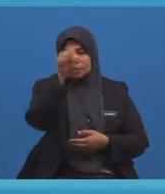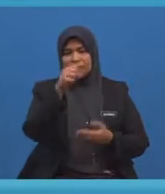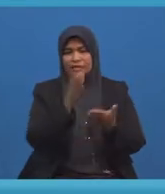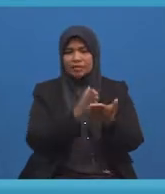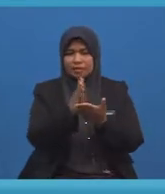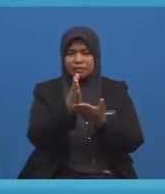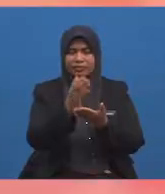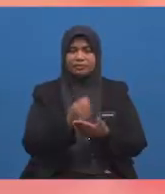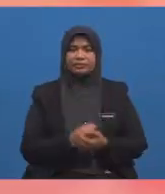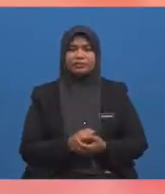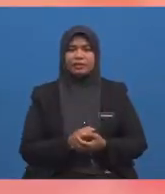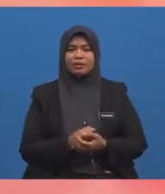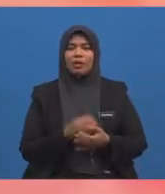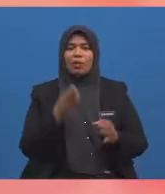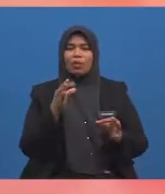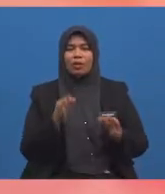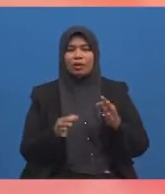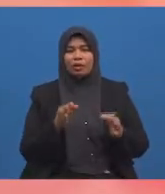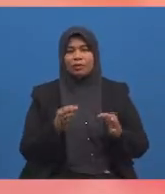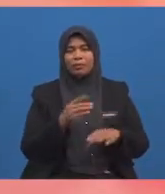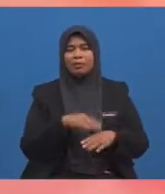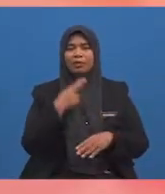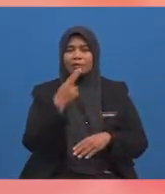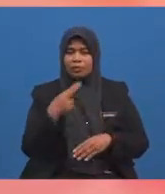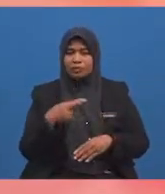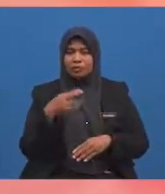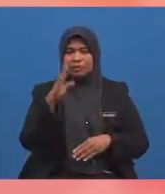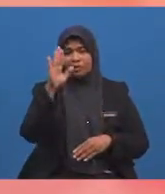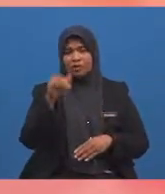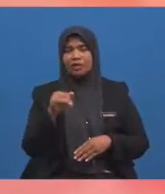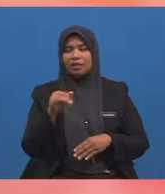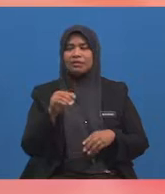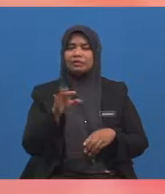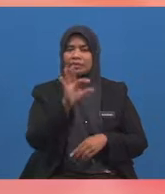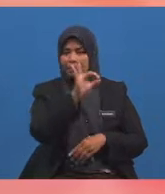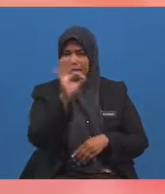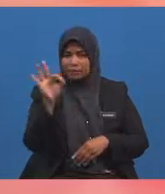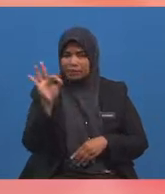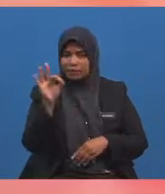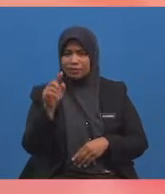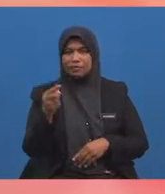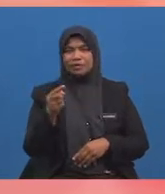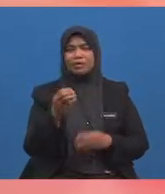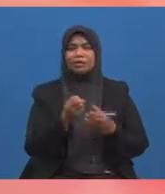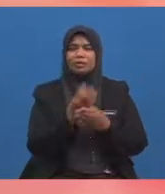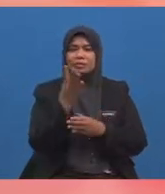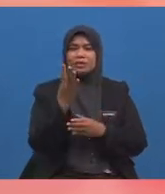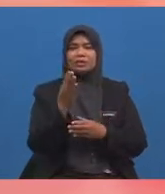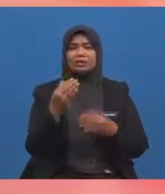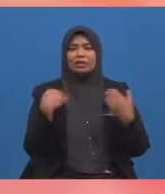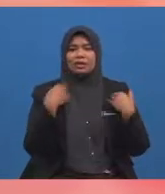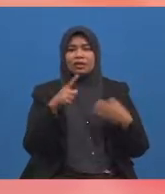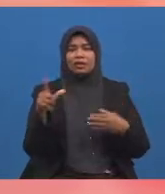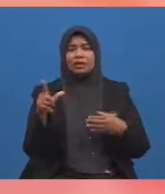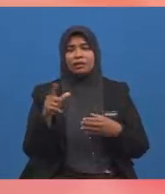Soalan seterusnya. Walaupun pada usia yang tempat kosong, koma,